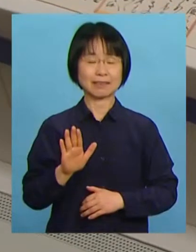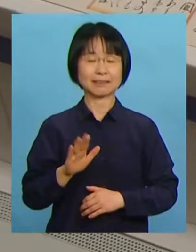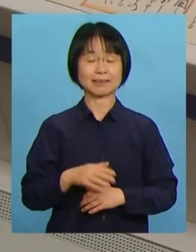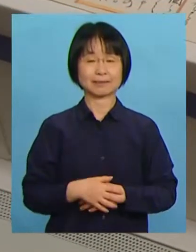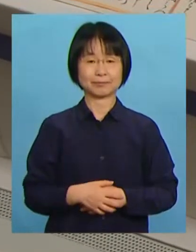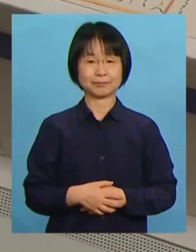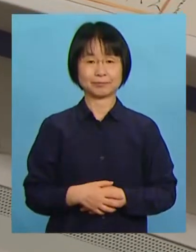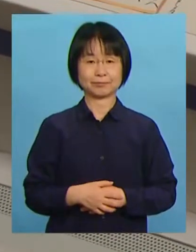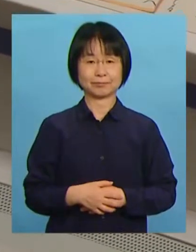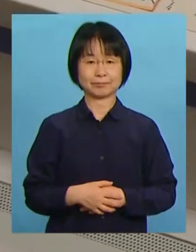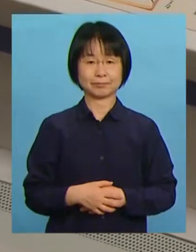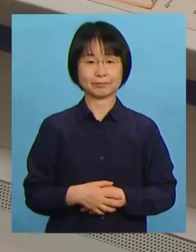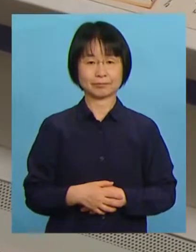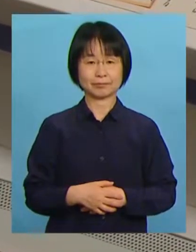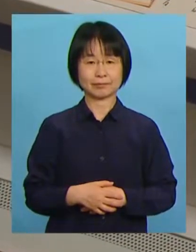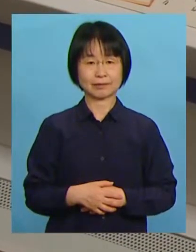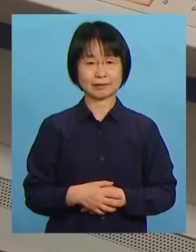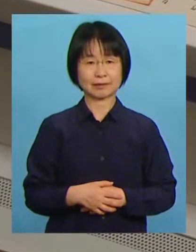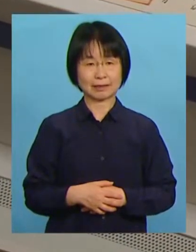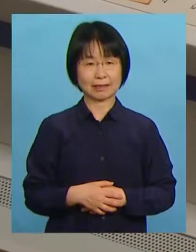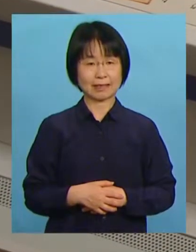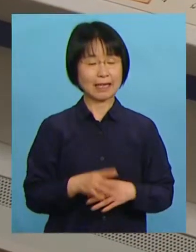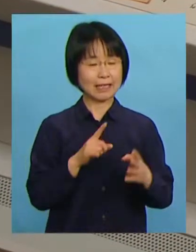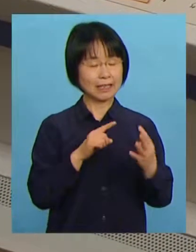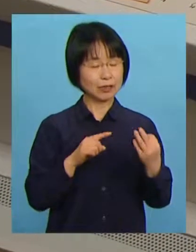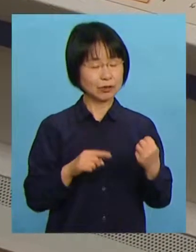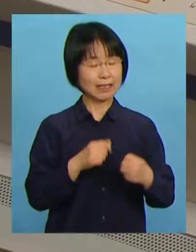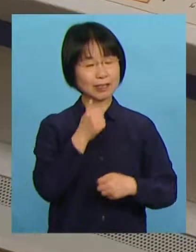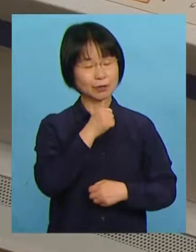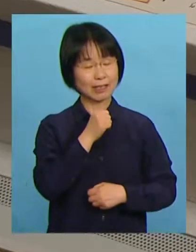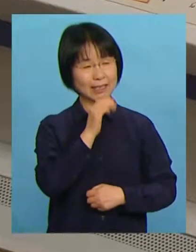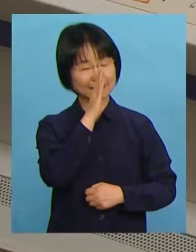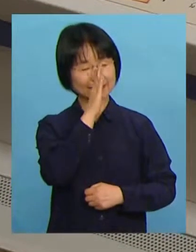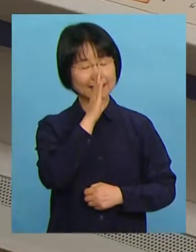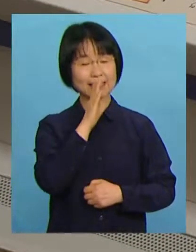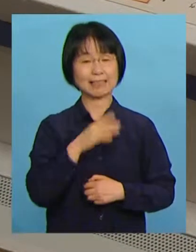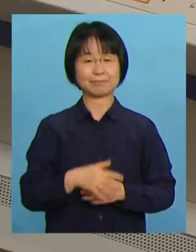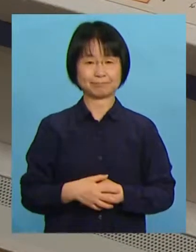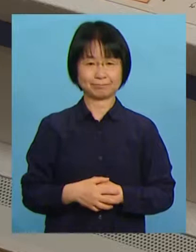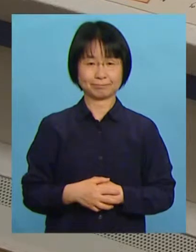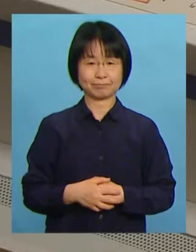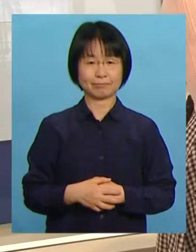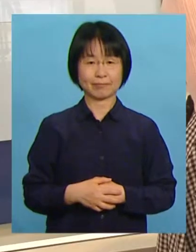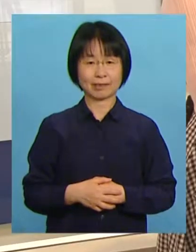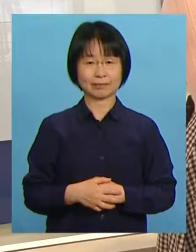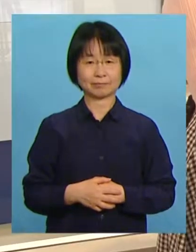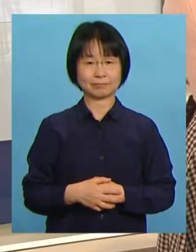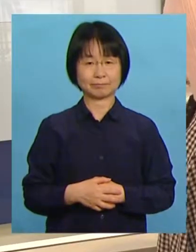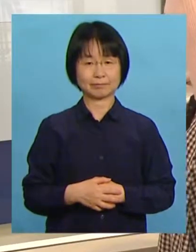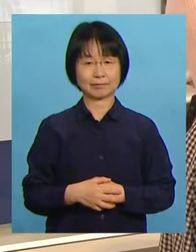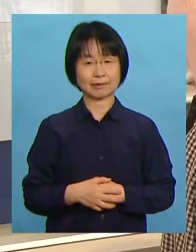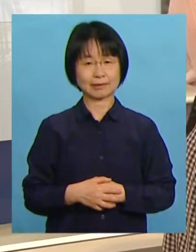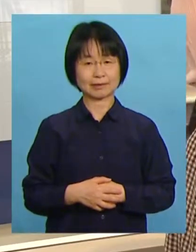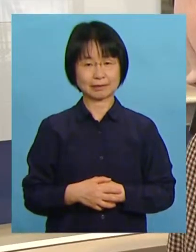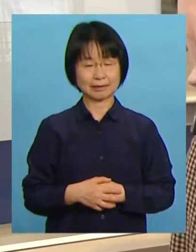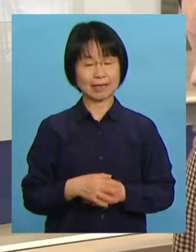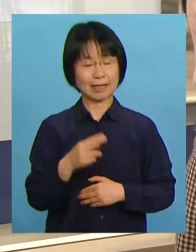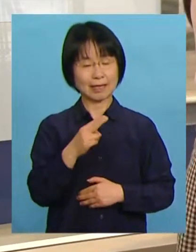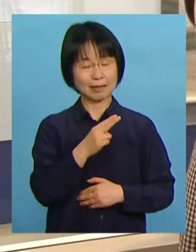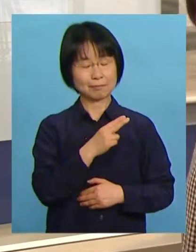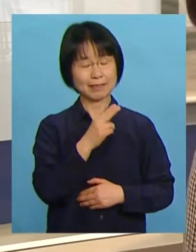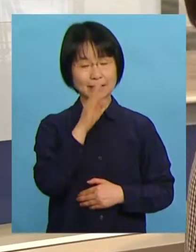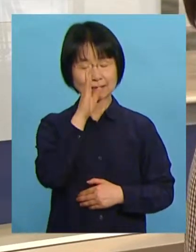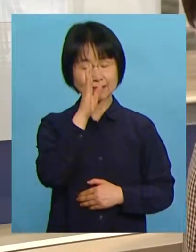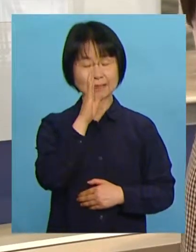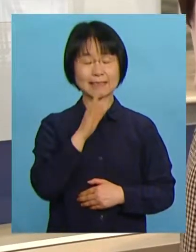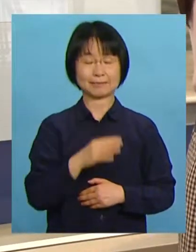ります。 はい、では今回の見どころをいくつかご紹介いただけますか。 はい、ではこちらをご覧ください